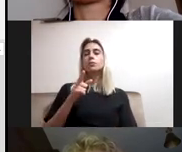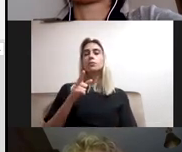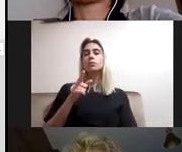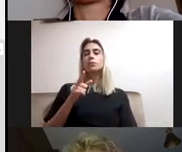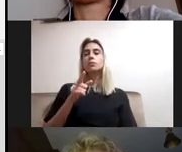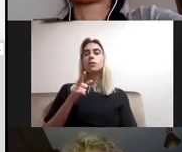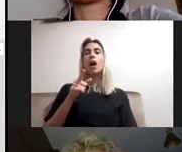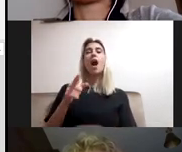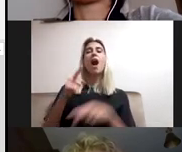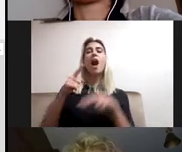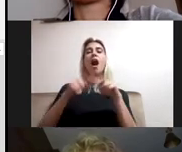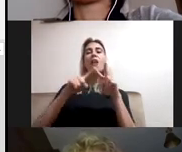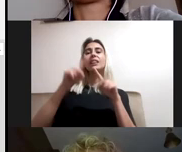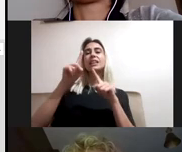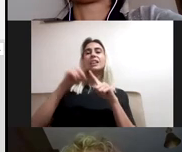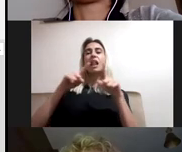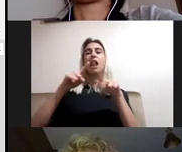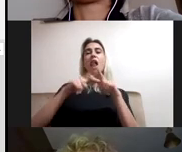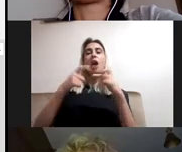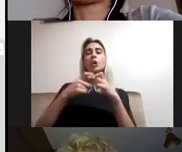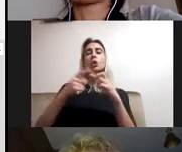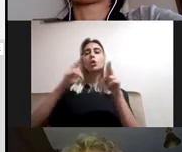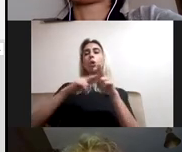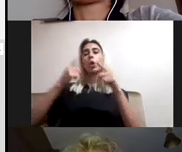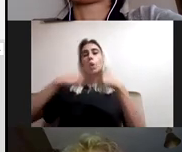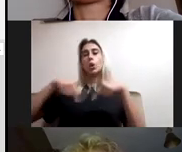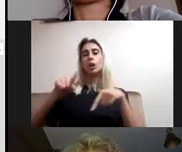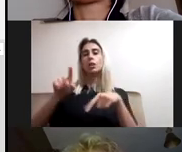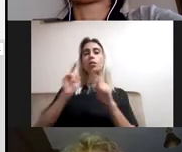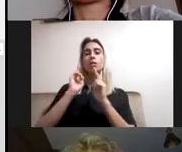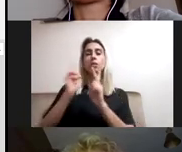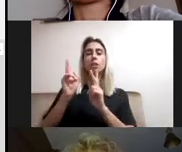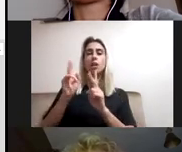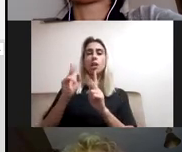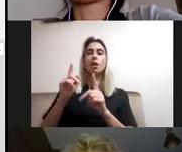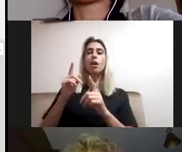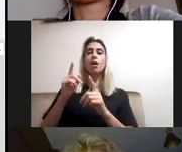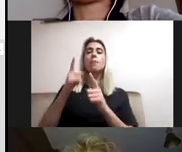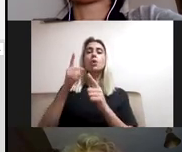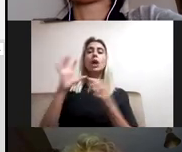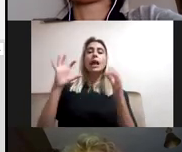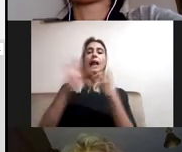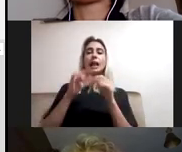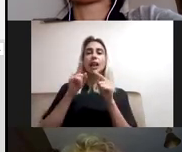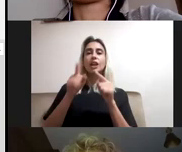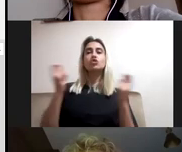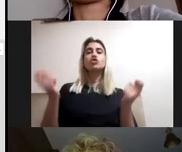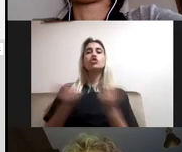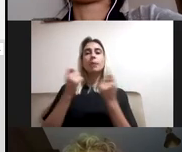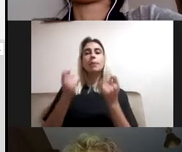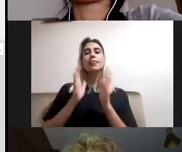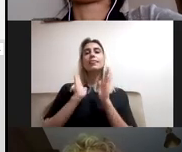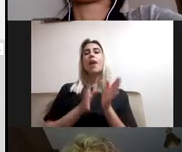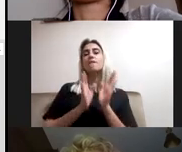anıtlar kurulunla ilgili takıldığı yanıtı geldi. Bununla ilgili çalışmalar devam